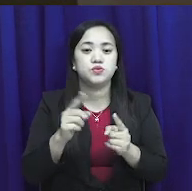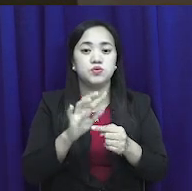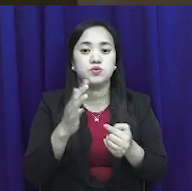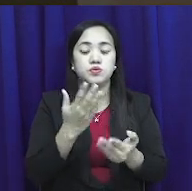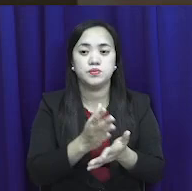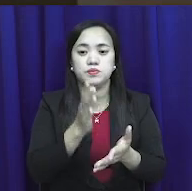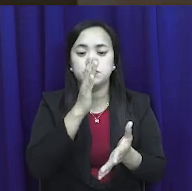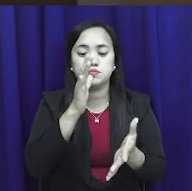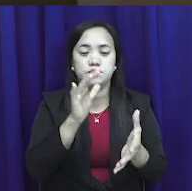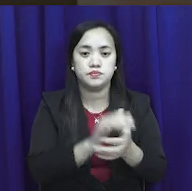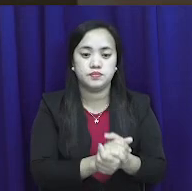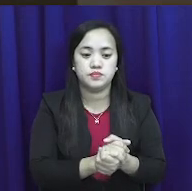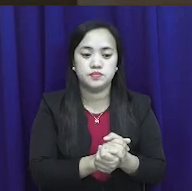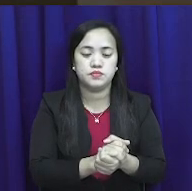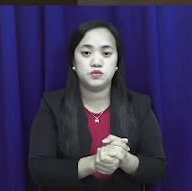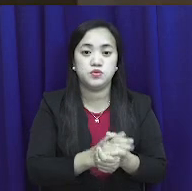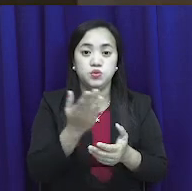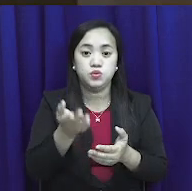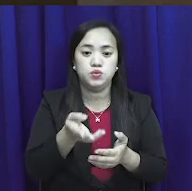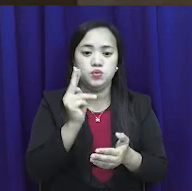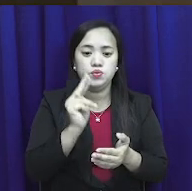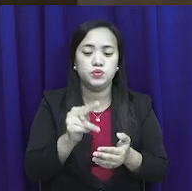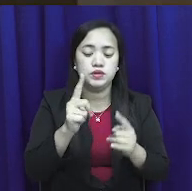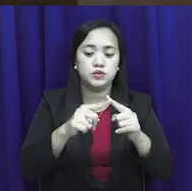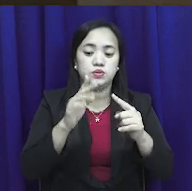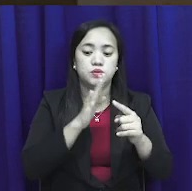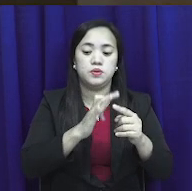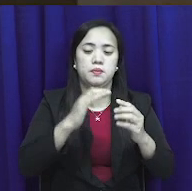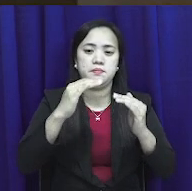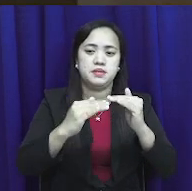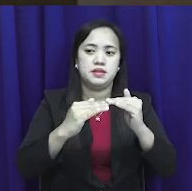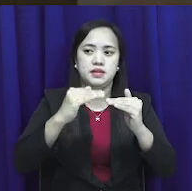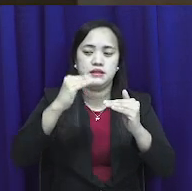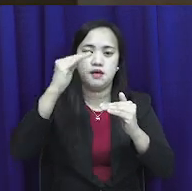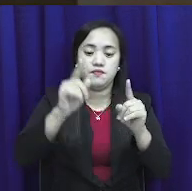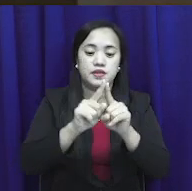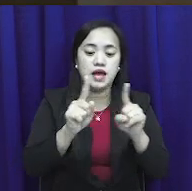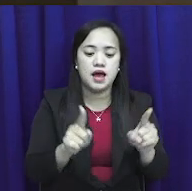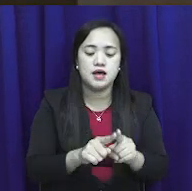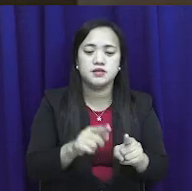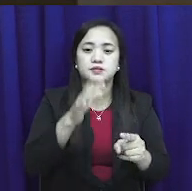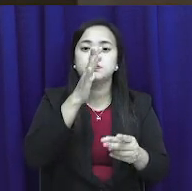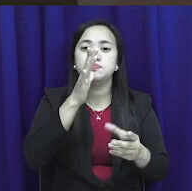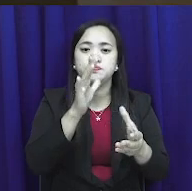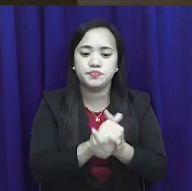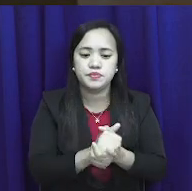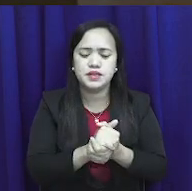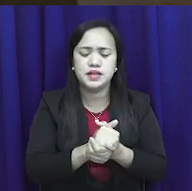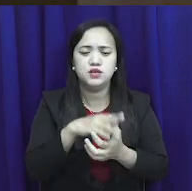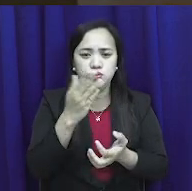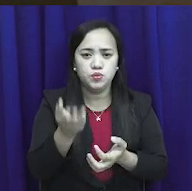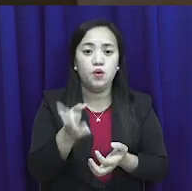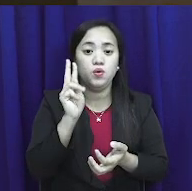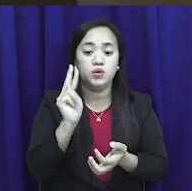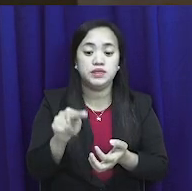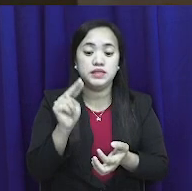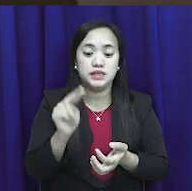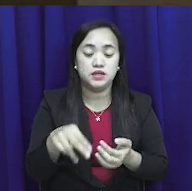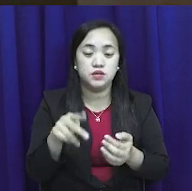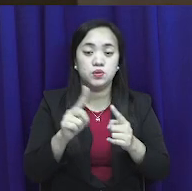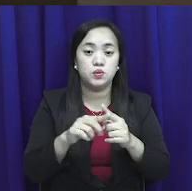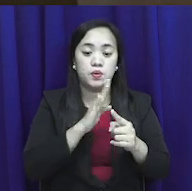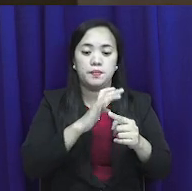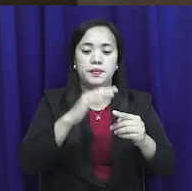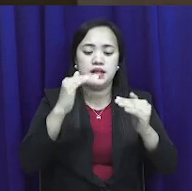asawang babae Actually level up yung pagiging isang asawa amen amen level up yan Hindi yan parang